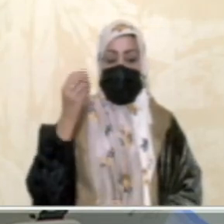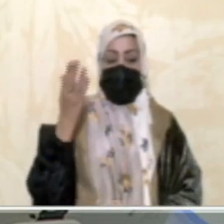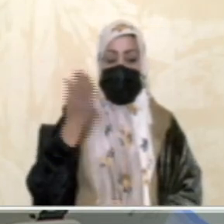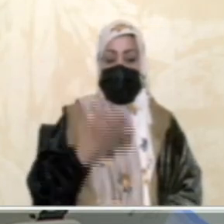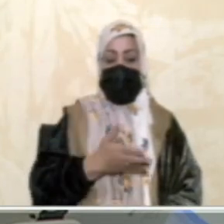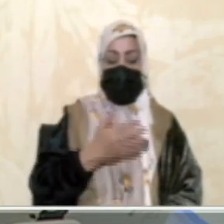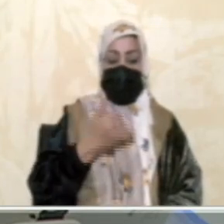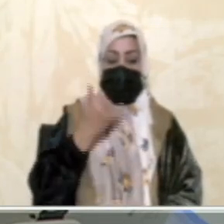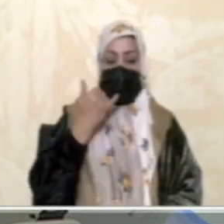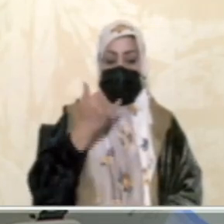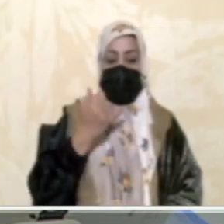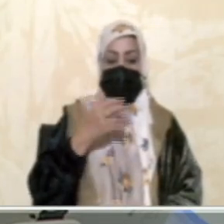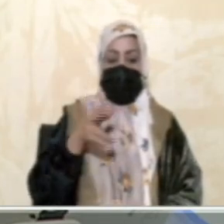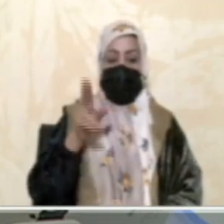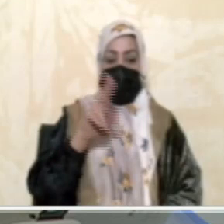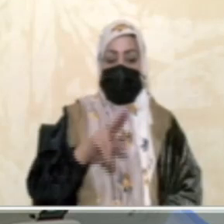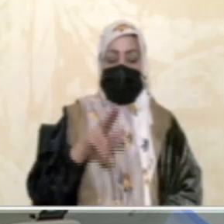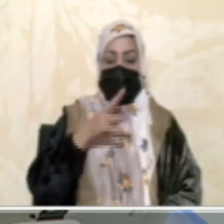انا